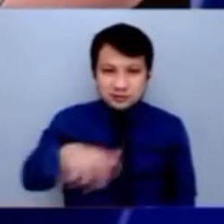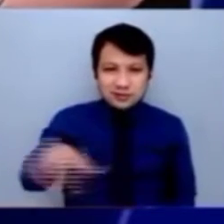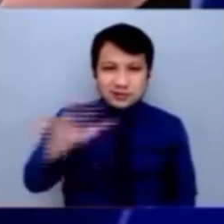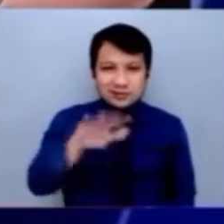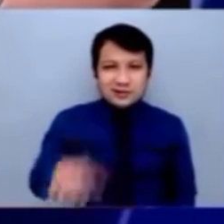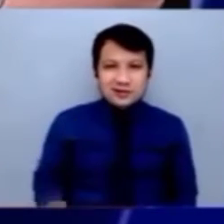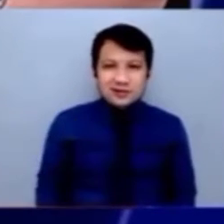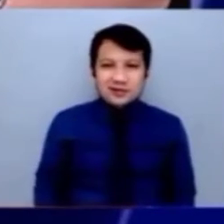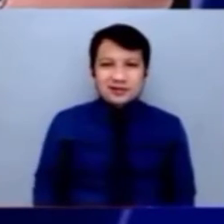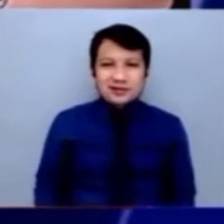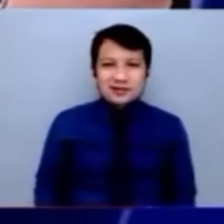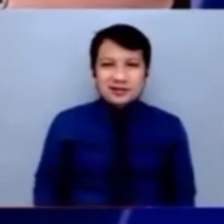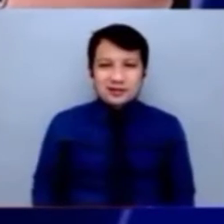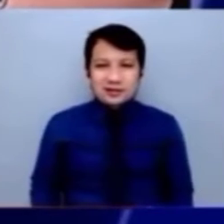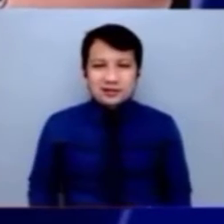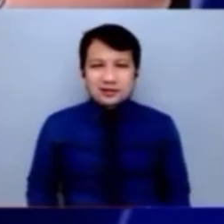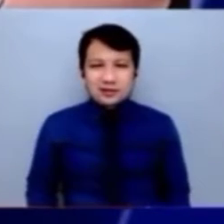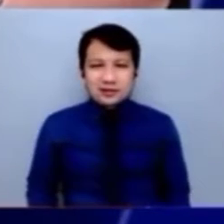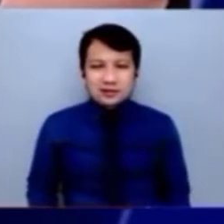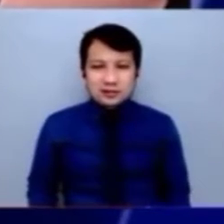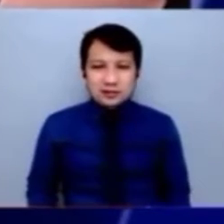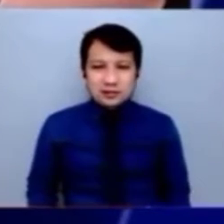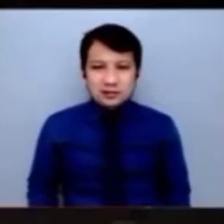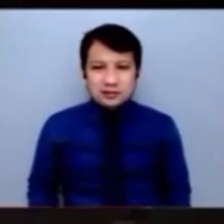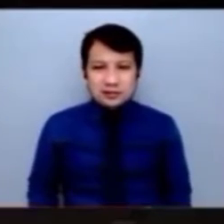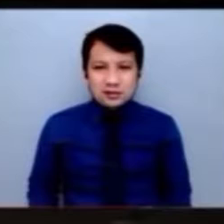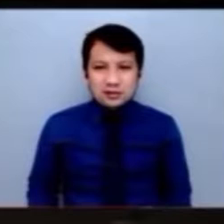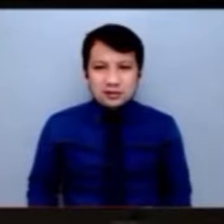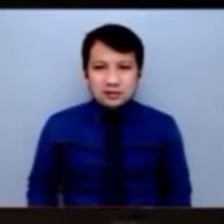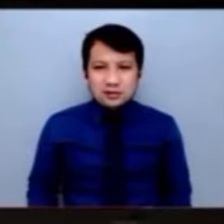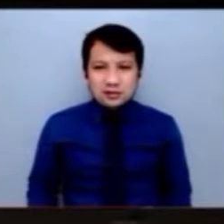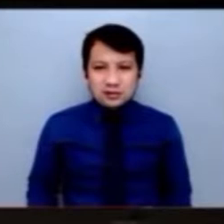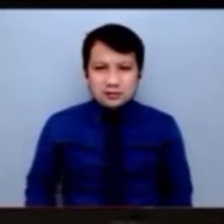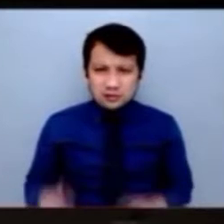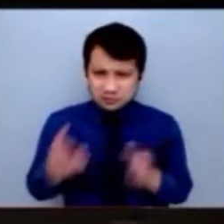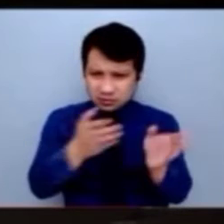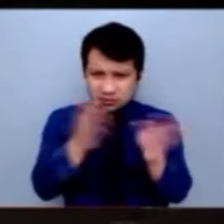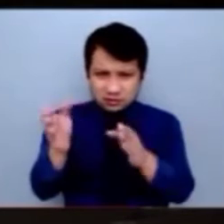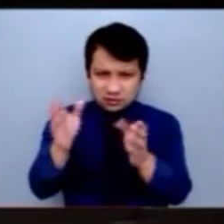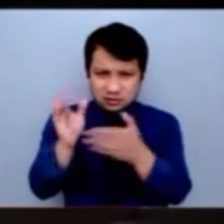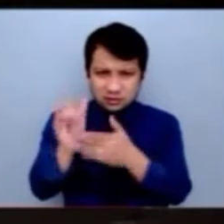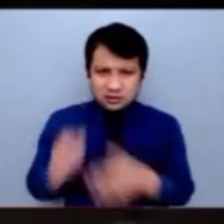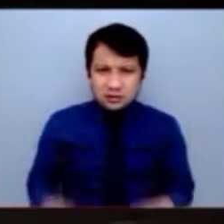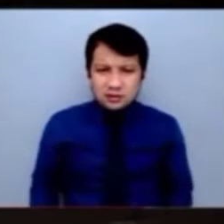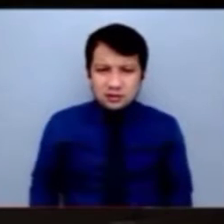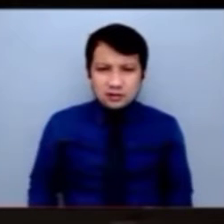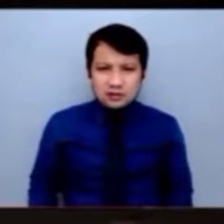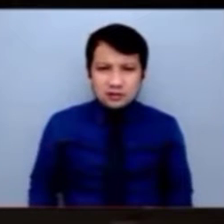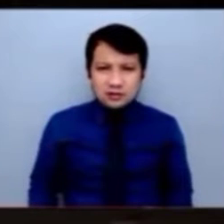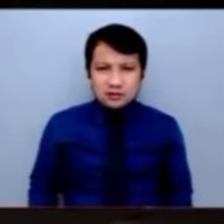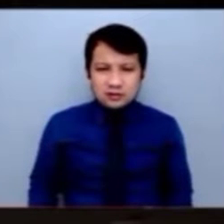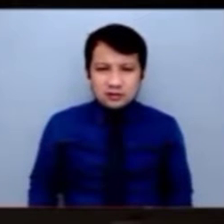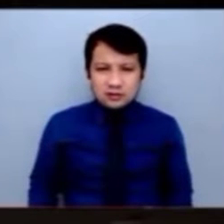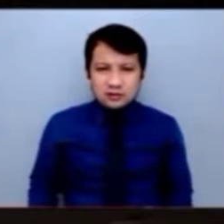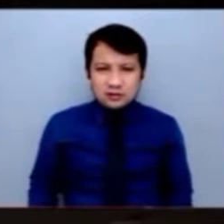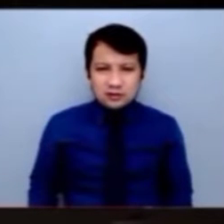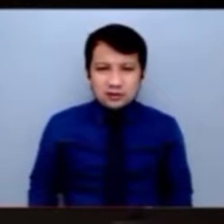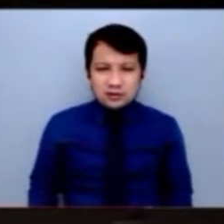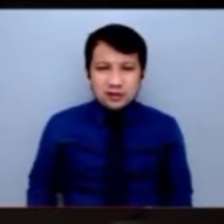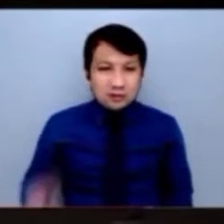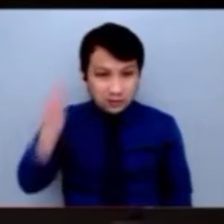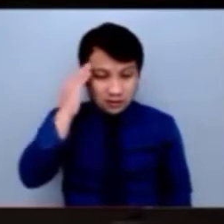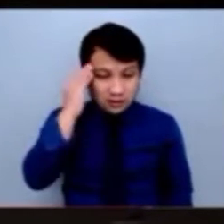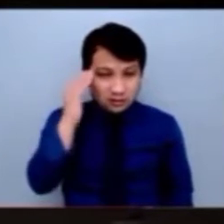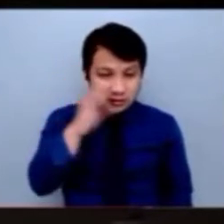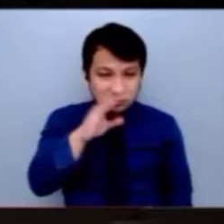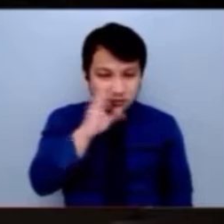lugar Baka pwedeng pakita mo sa amin ng konti yung paligid mo, ipihit mo ng konti yung camera, pakita lang natin kung ano itsura ng Cebu ngayon, ng Cebu na alam ng ang tanda